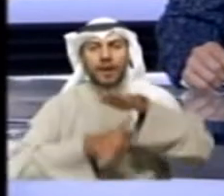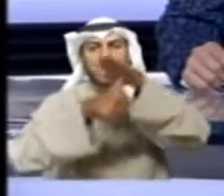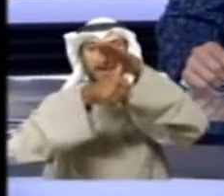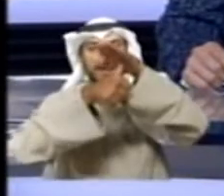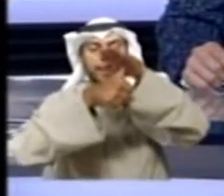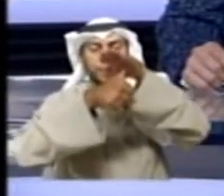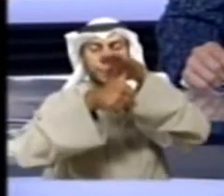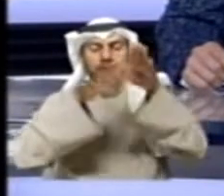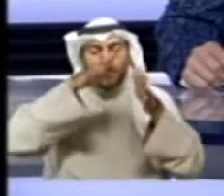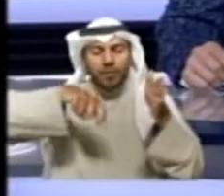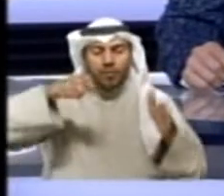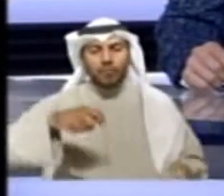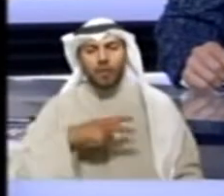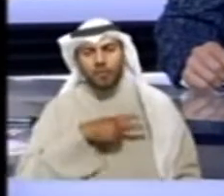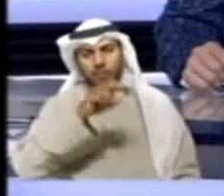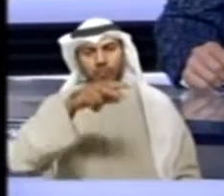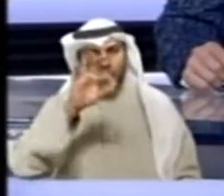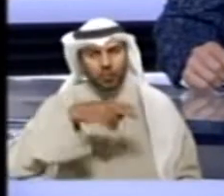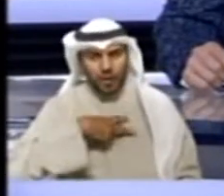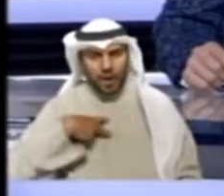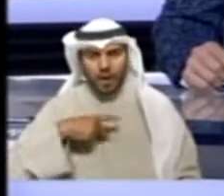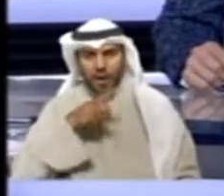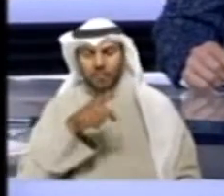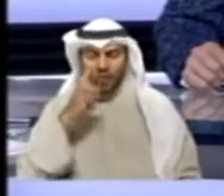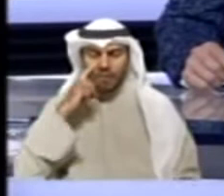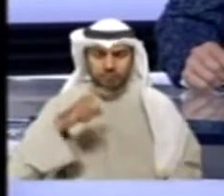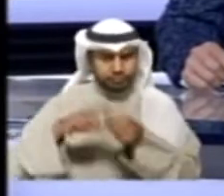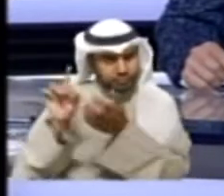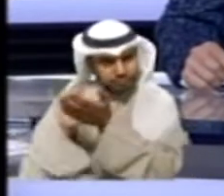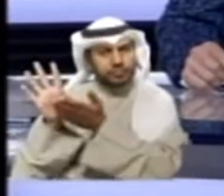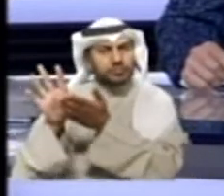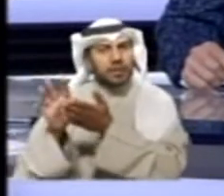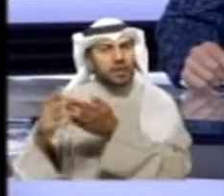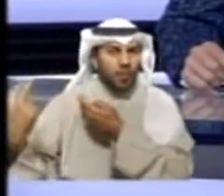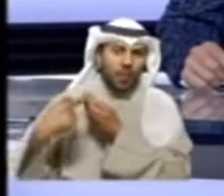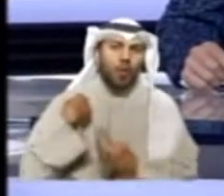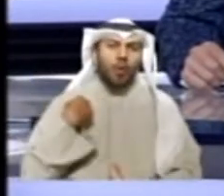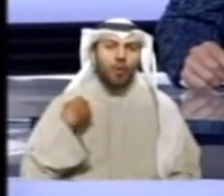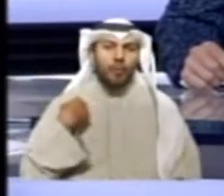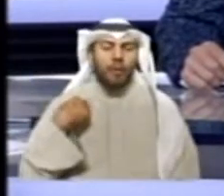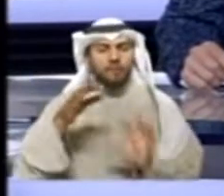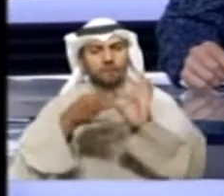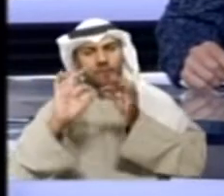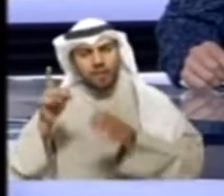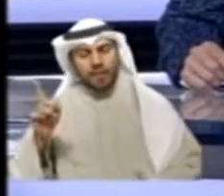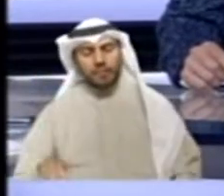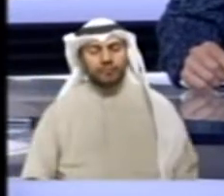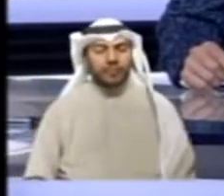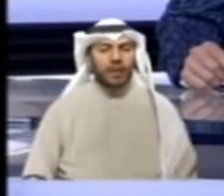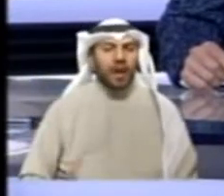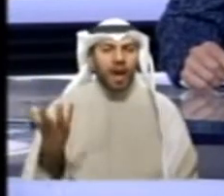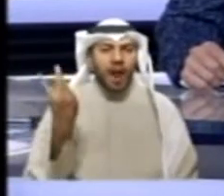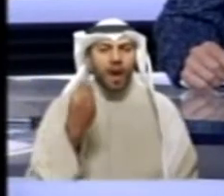بأن يساهم القانون في رفع الإيقاف الرياضي الظالم. وستحضر الحكومة الجلسة وفقا للمادة 72 من